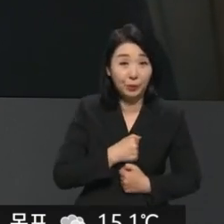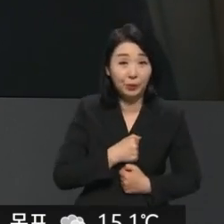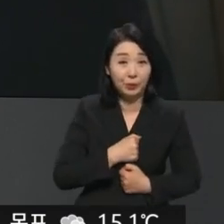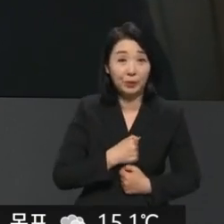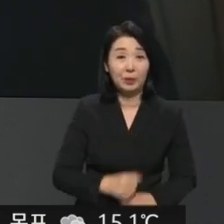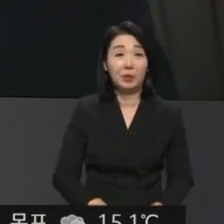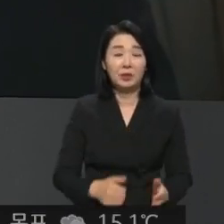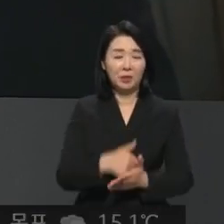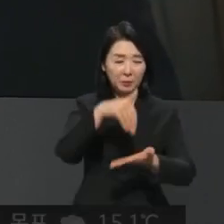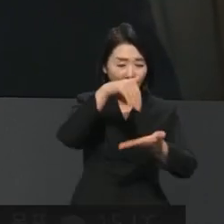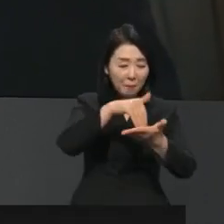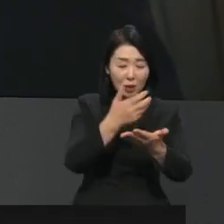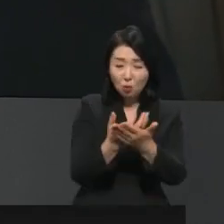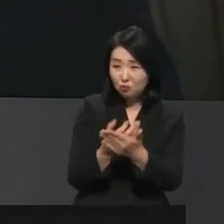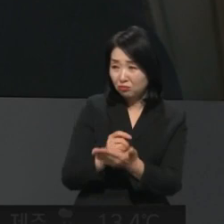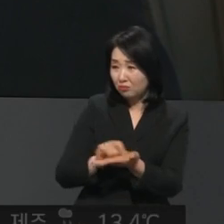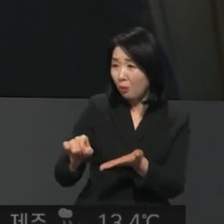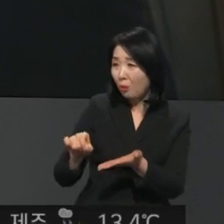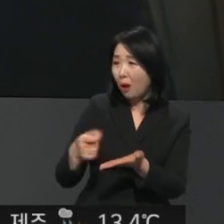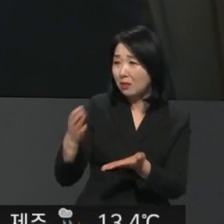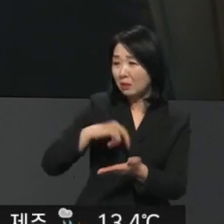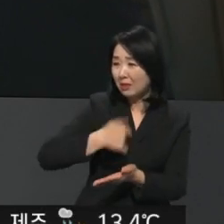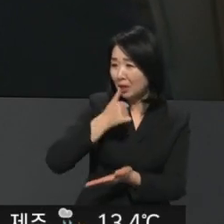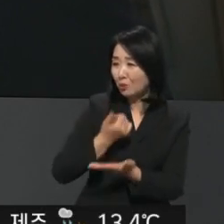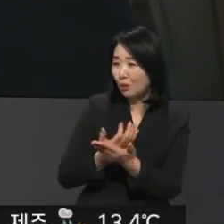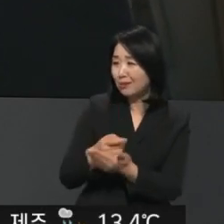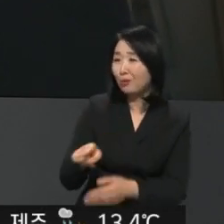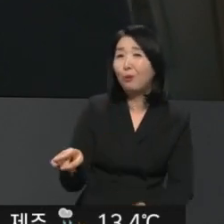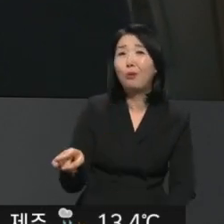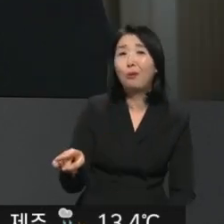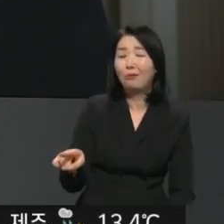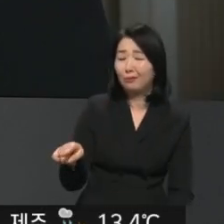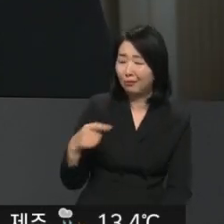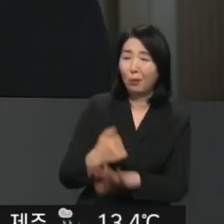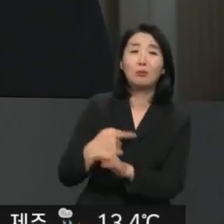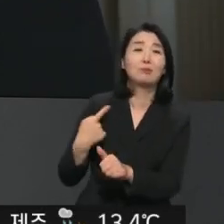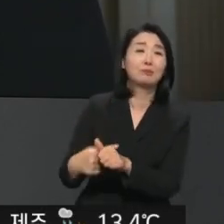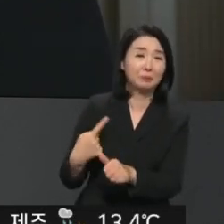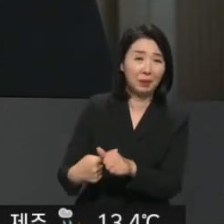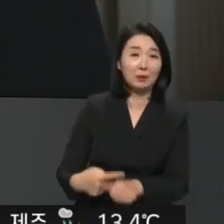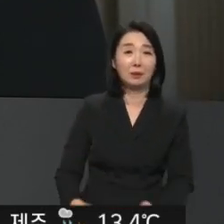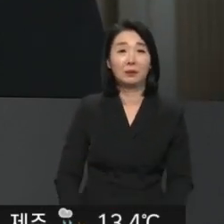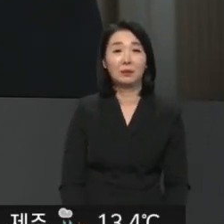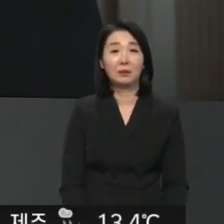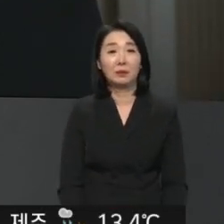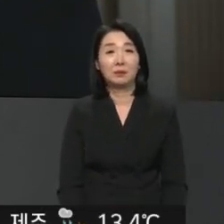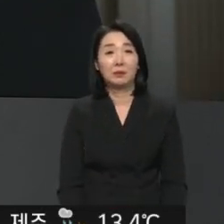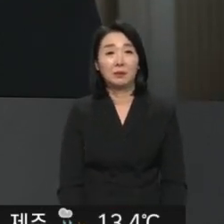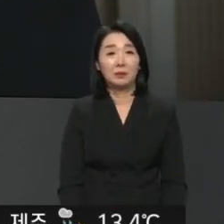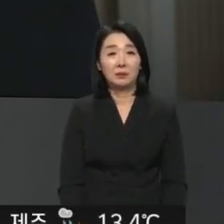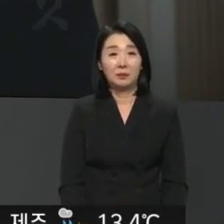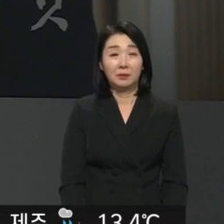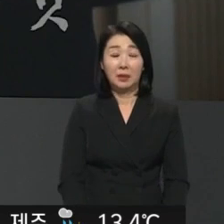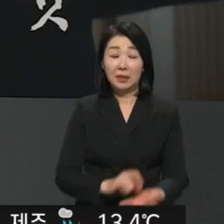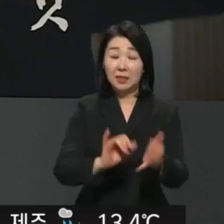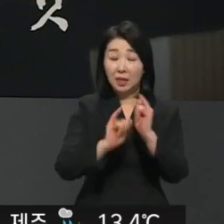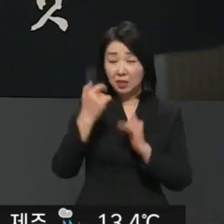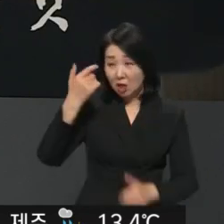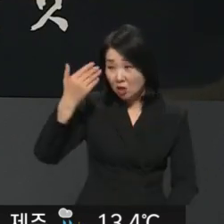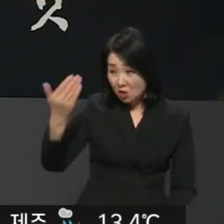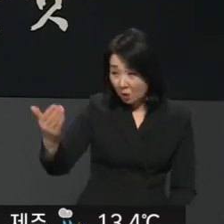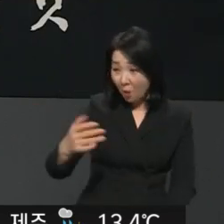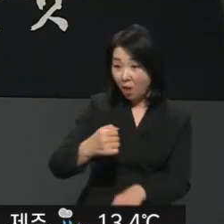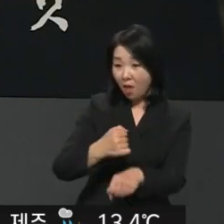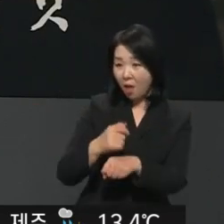그래서 반성문을 쓰랬더니 자수서를 썼느냐, 이런 조롱 섞인 비판이 여당에서 나왔는데요. 기자들의 질문을 받고서도